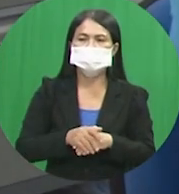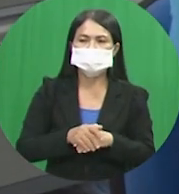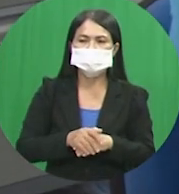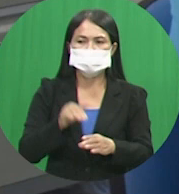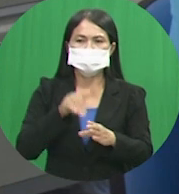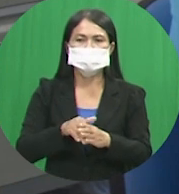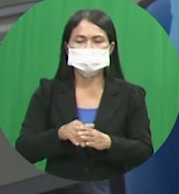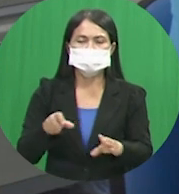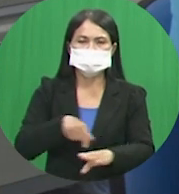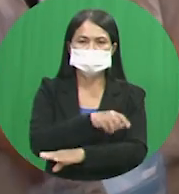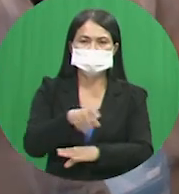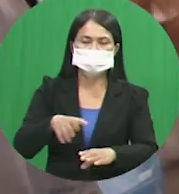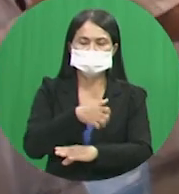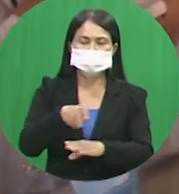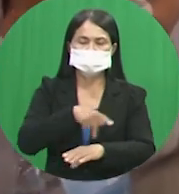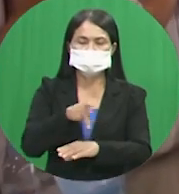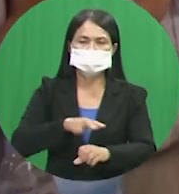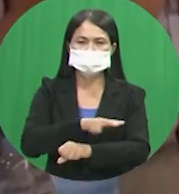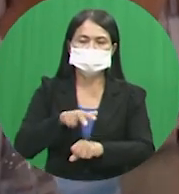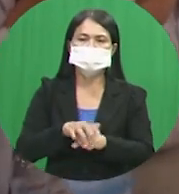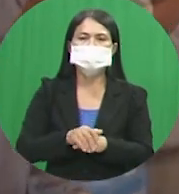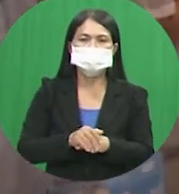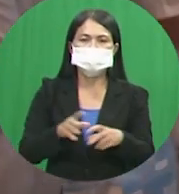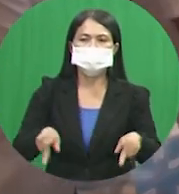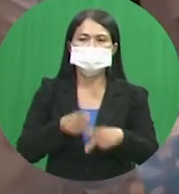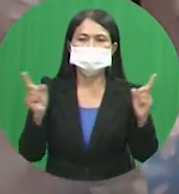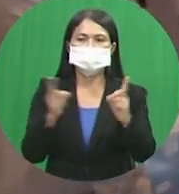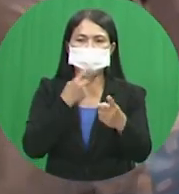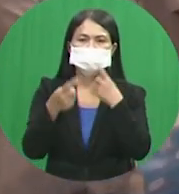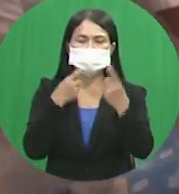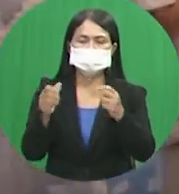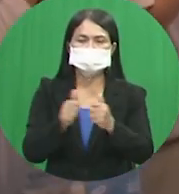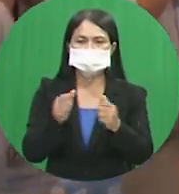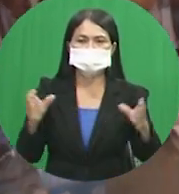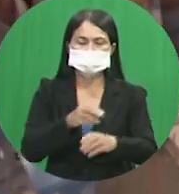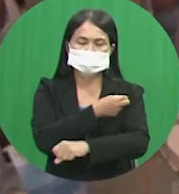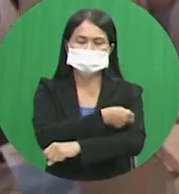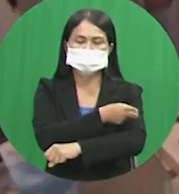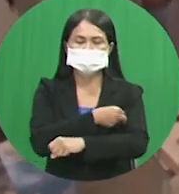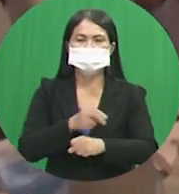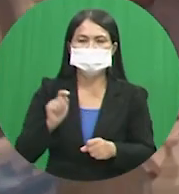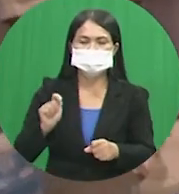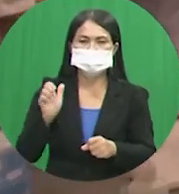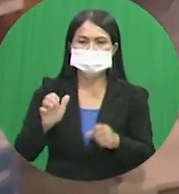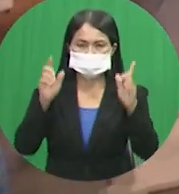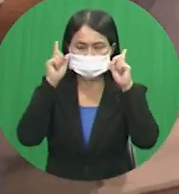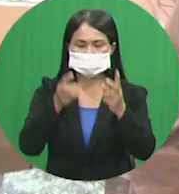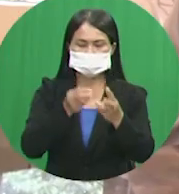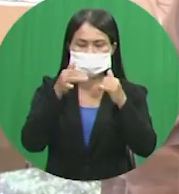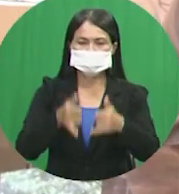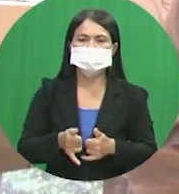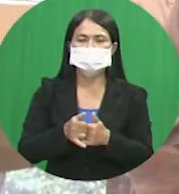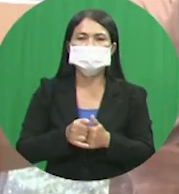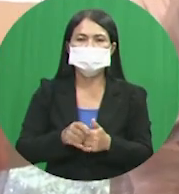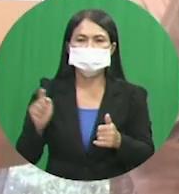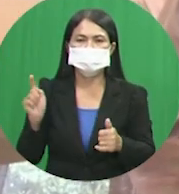ក្នុងស្រុកក្រូចឆ្មារខេត្តត្បូងឃ្មុំក្នុងឱកាសជួបសំណេះសំណាលជាមួយក្រុមគ្រូពេទ្យរំចង់ឯកឧត្តមឧបនាយករដ្ឋម